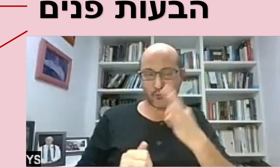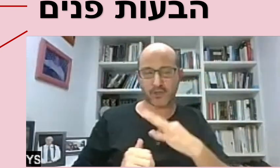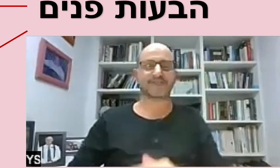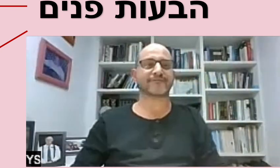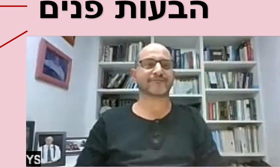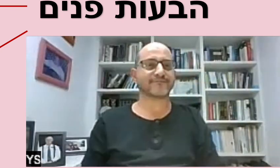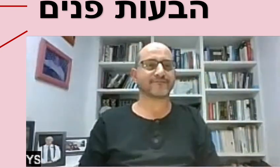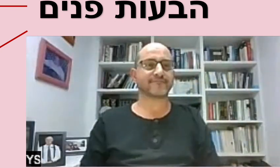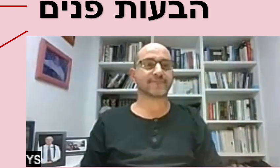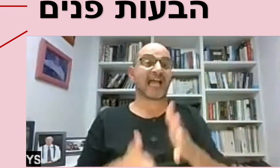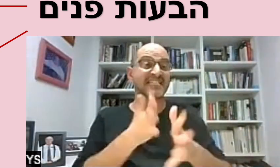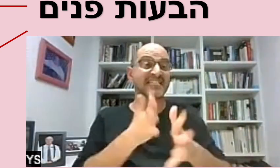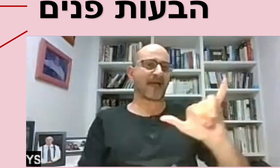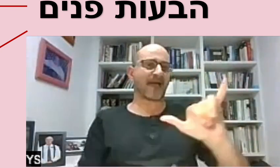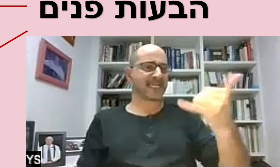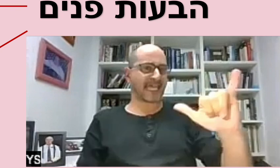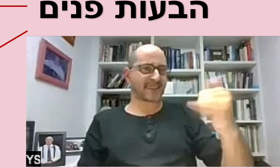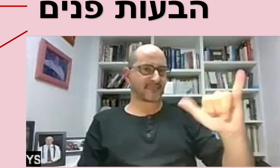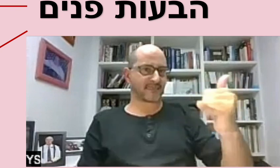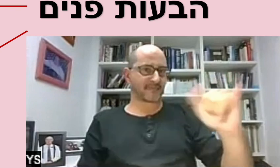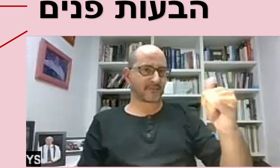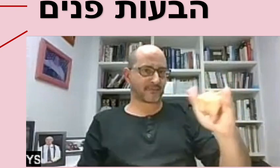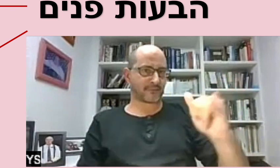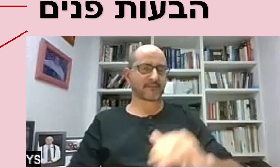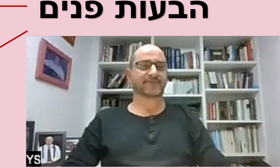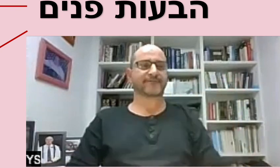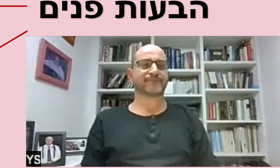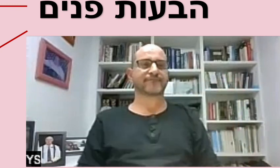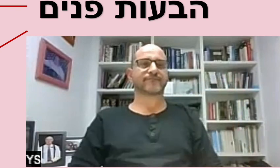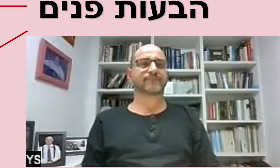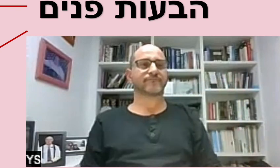של המתורגמן. הסימן כן.